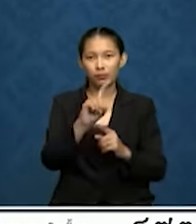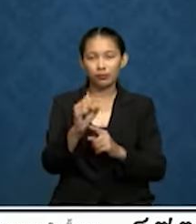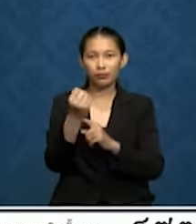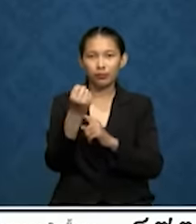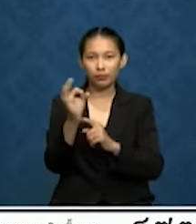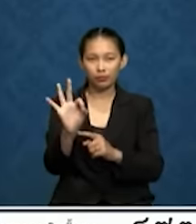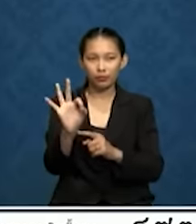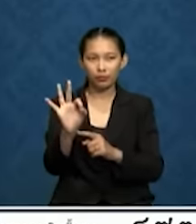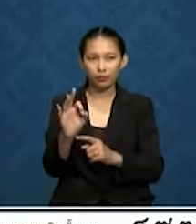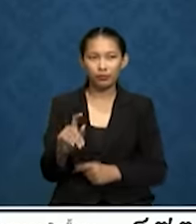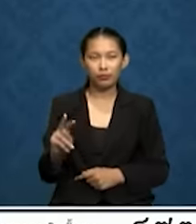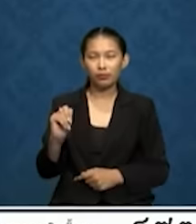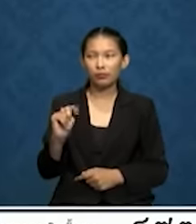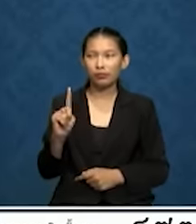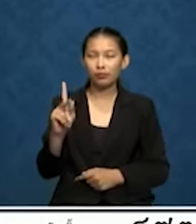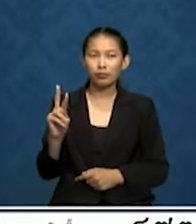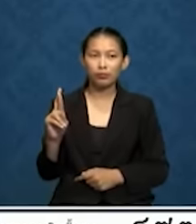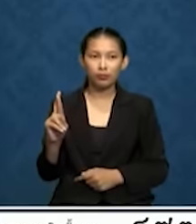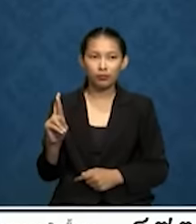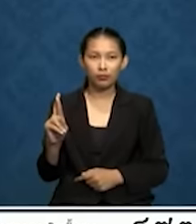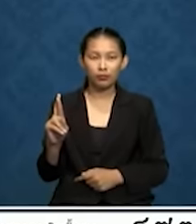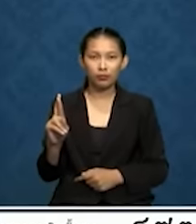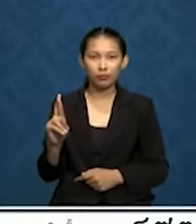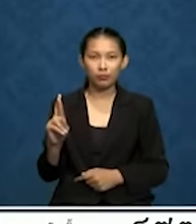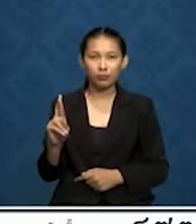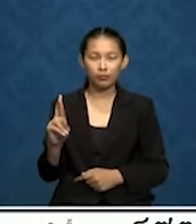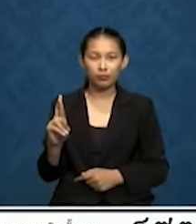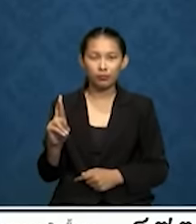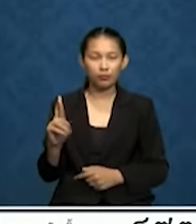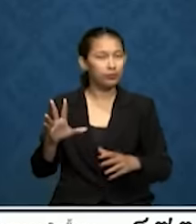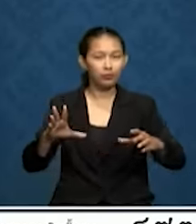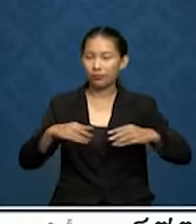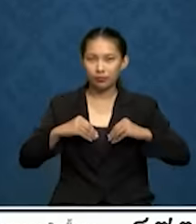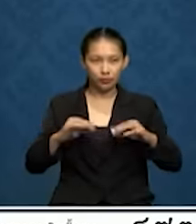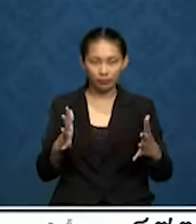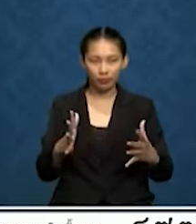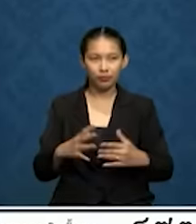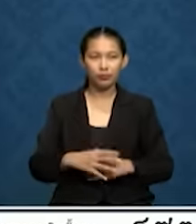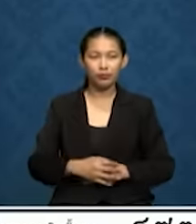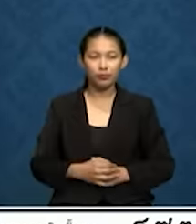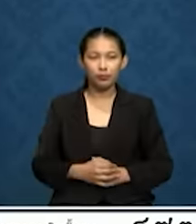119นายนกรชาลีพันธ์ นกรชาลีพันธ์ไม่เห็นชอบครับ